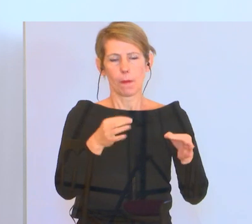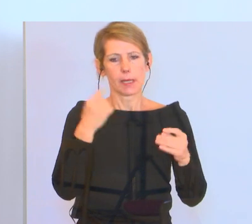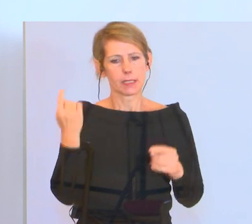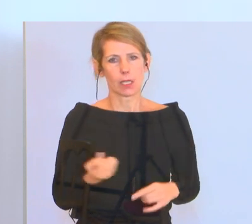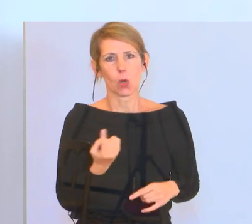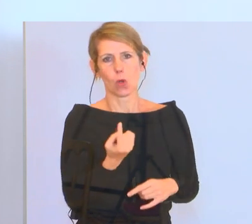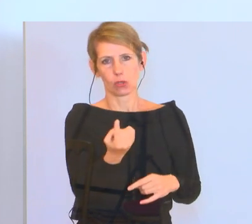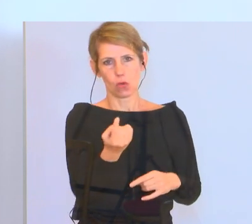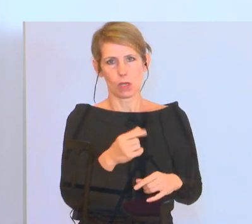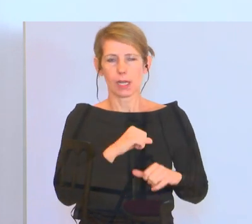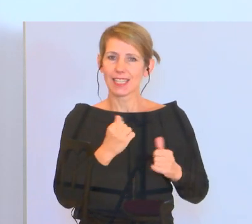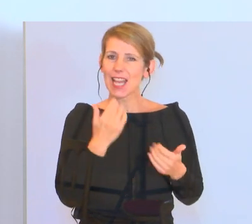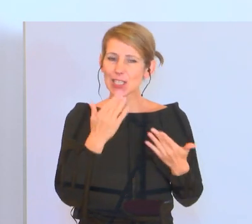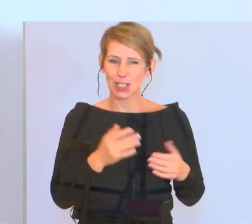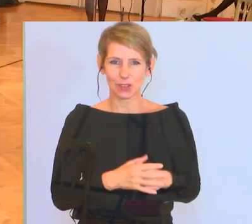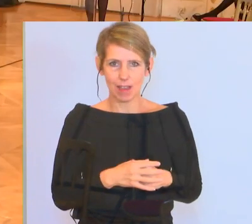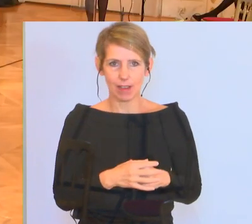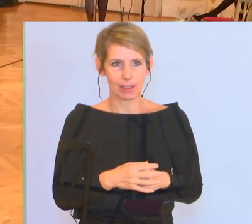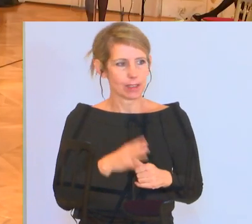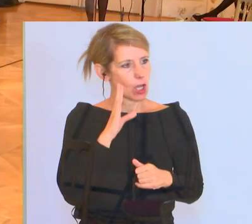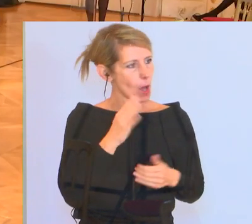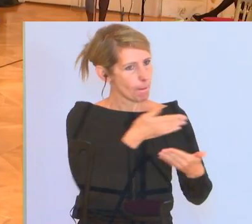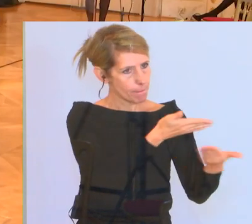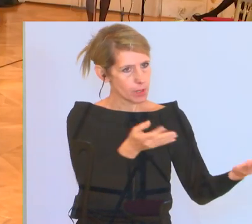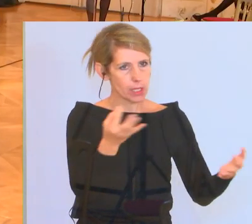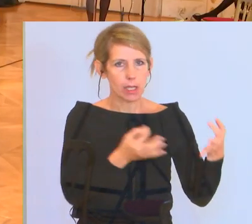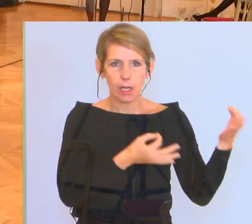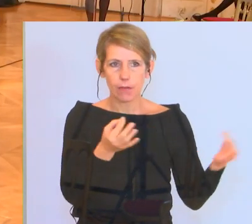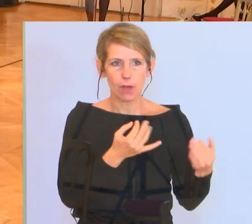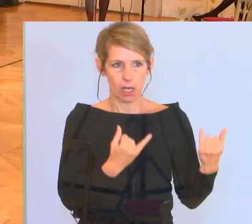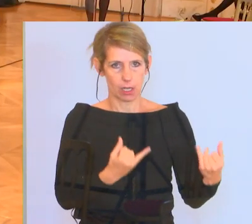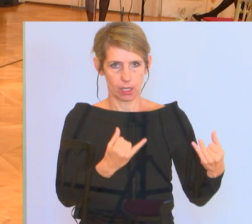Dank. Dankeschön. Ich darf um Ihre Fragen bitten.